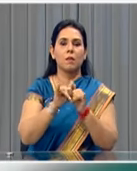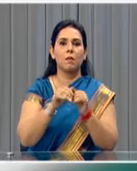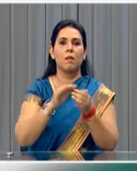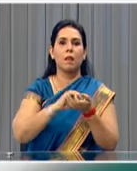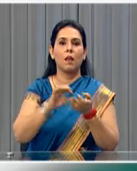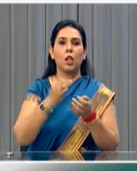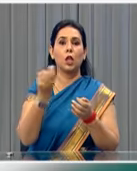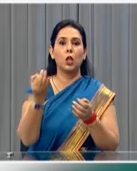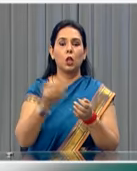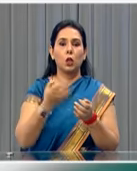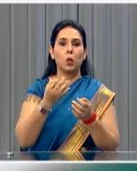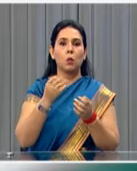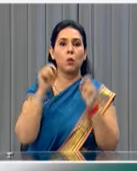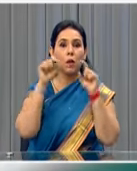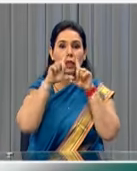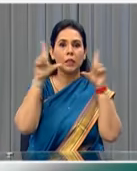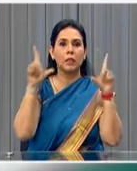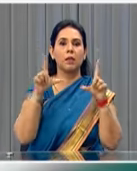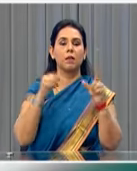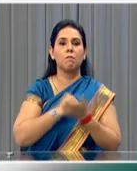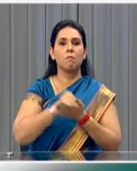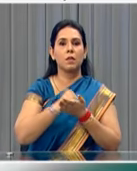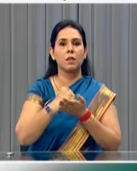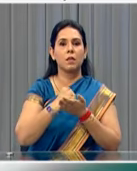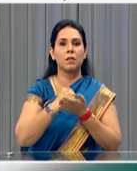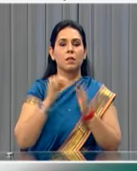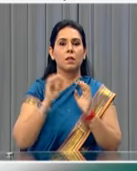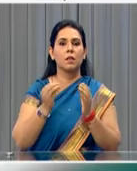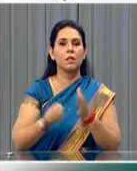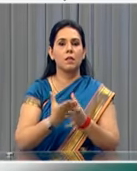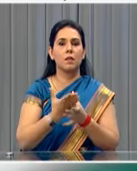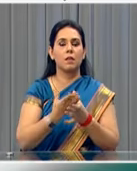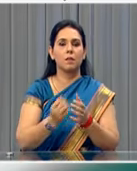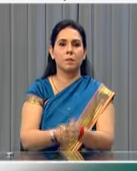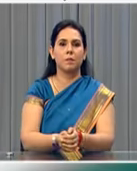एक नई चेतना प्रगटाने का प्रयास करना है।